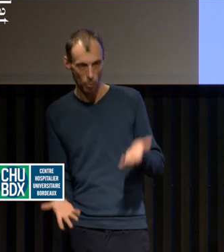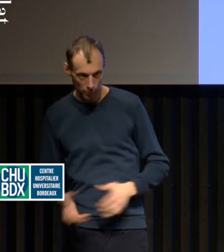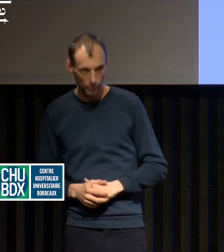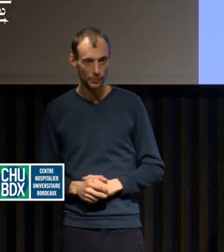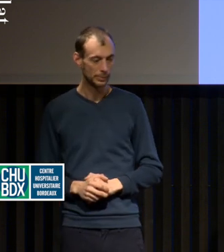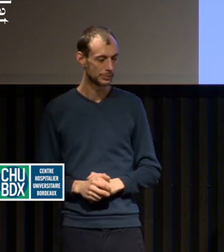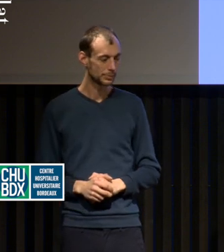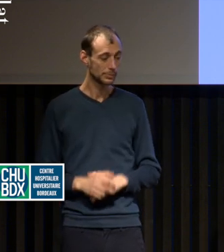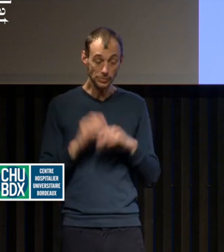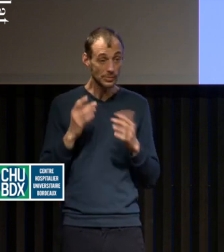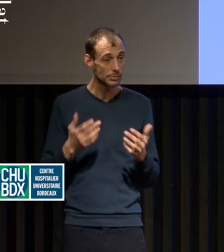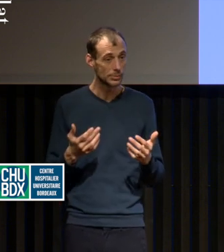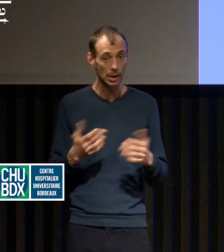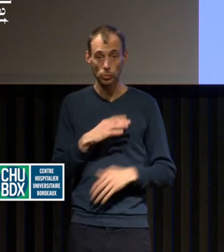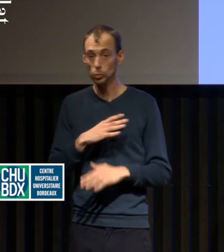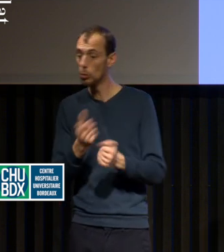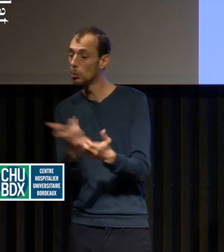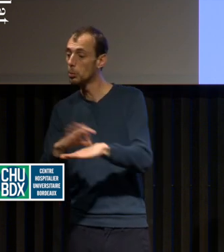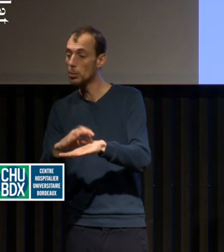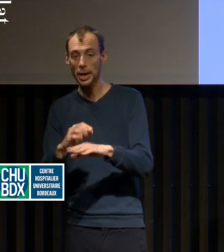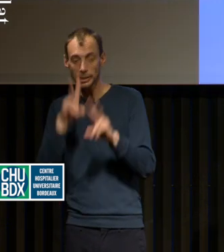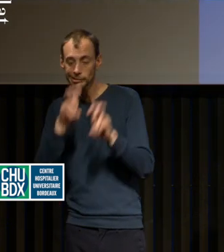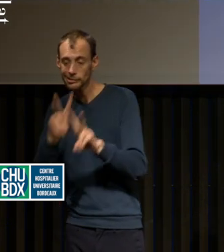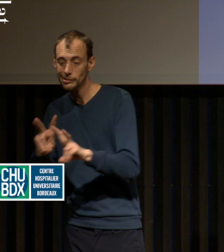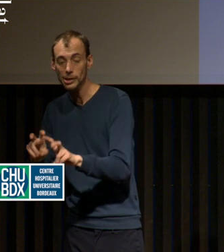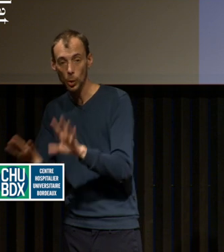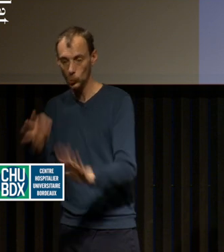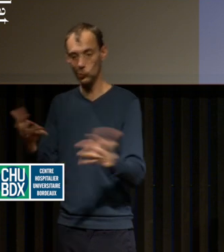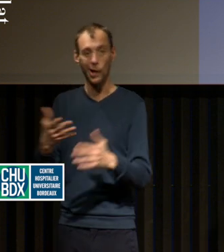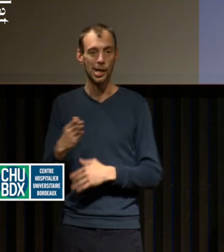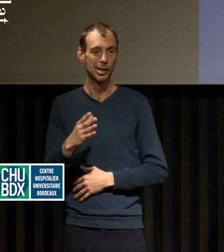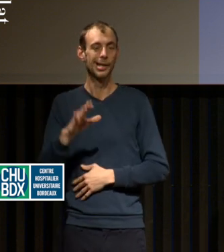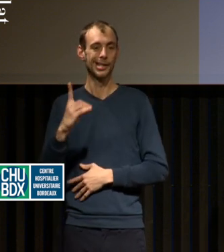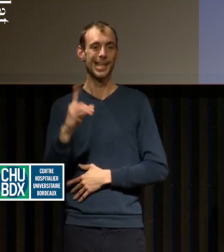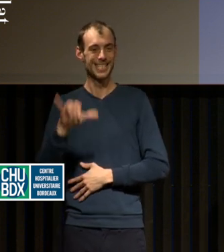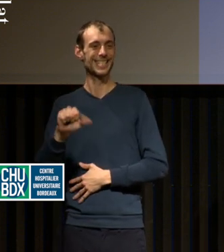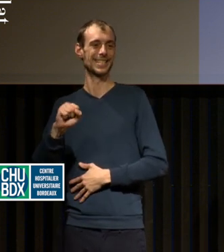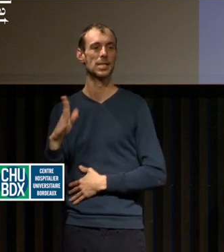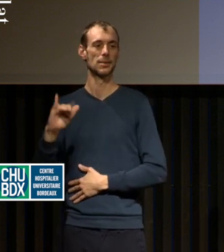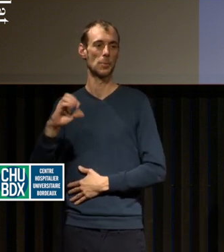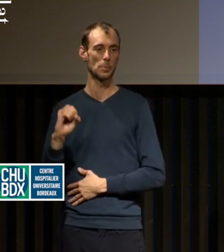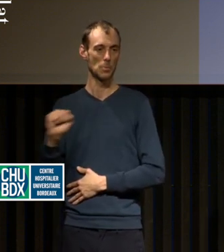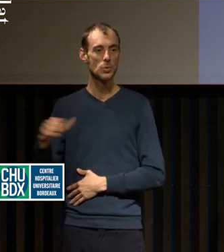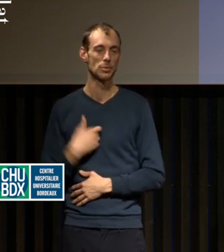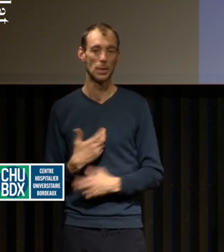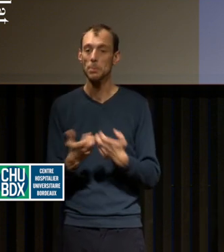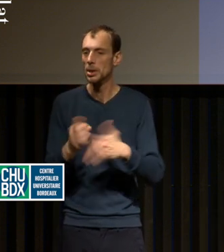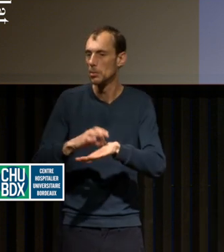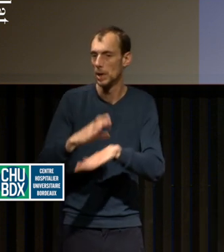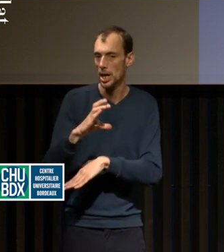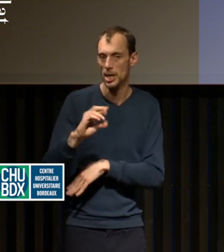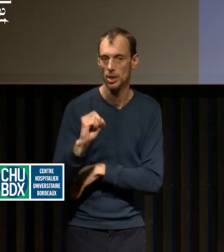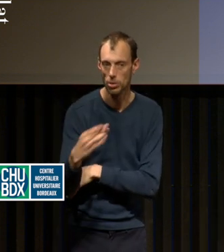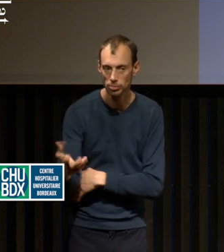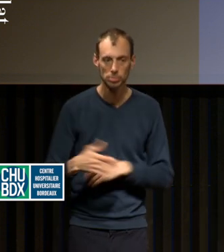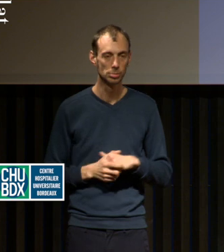dans un certain nombre de maladies. Alors, MICI, c'est les maladies inflammatoires conduites à l'intestin, c'est la maladie de Crohn. C'est assez évident. Dans un certain nombre d'infections,